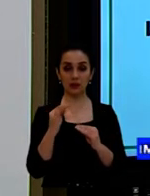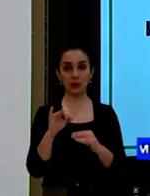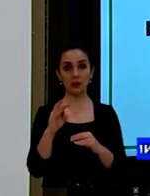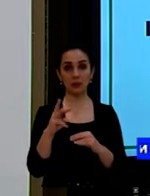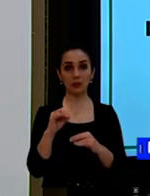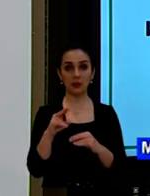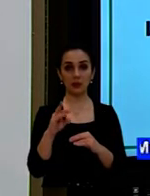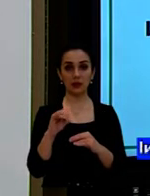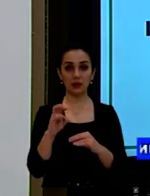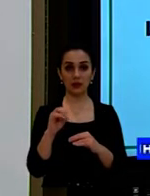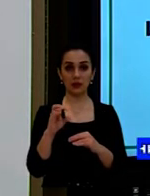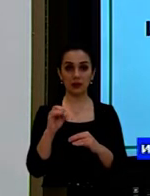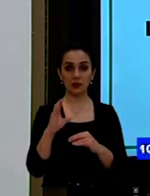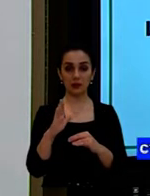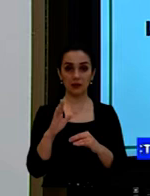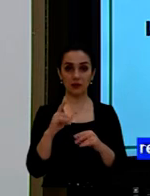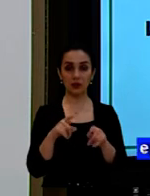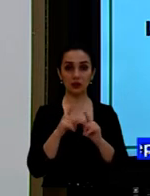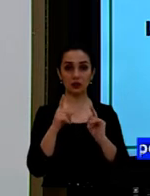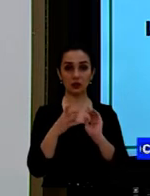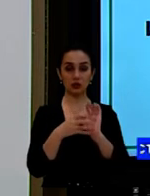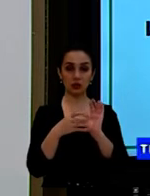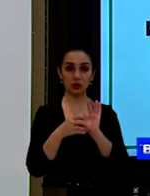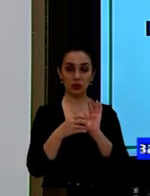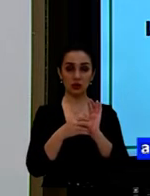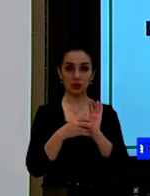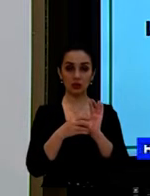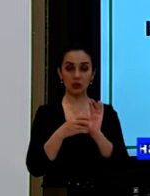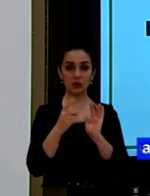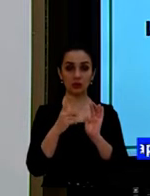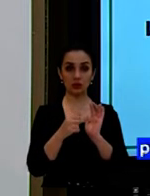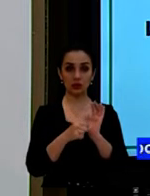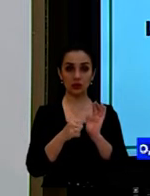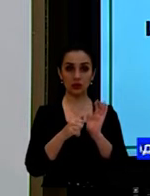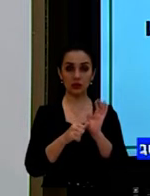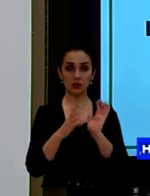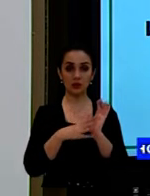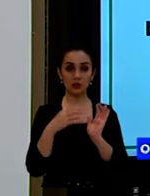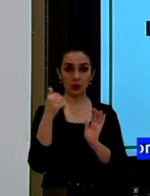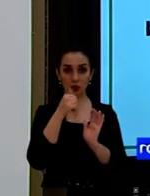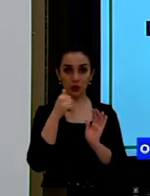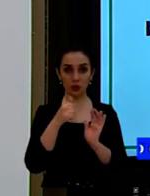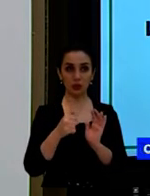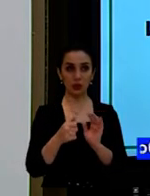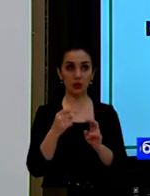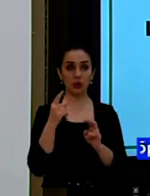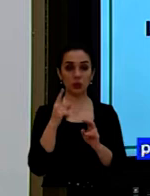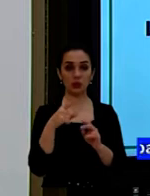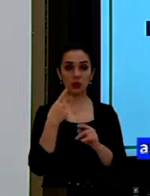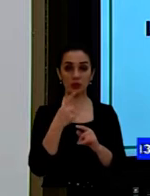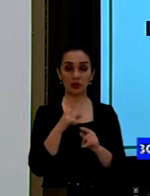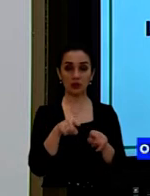менделеевым в 1869 году в современной формулировки он гласит